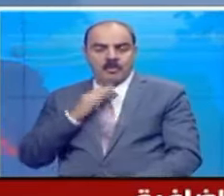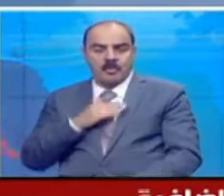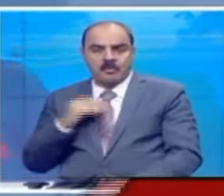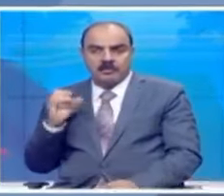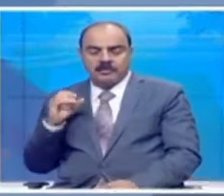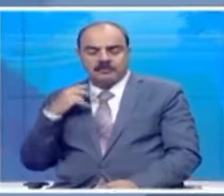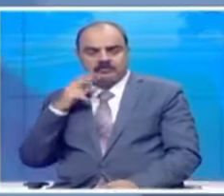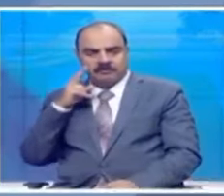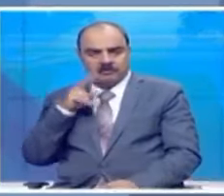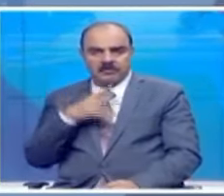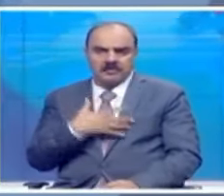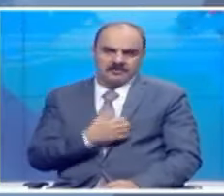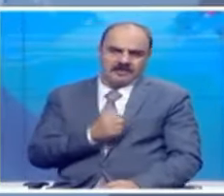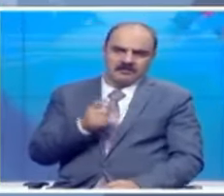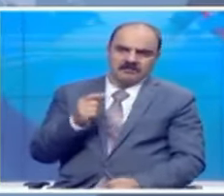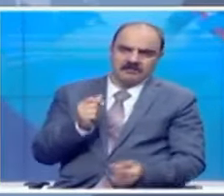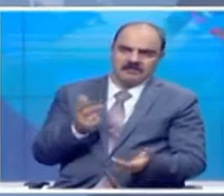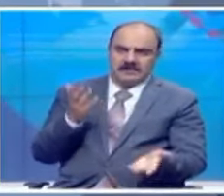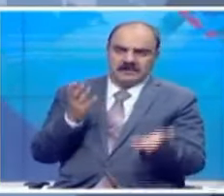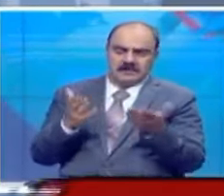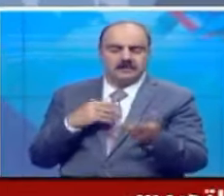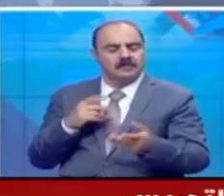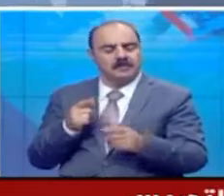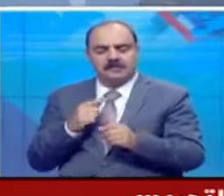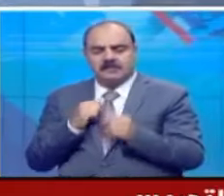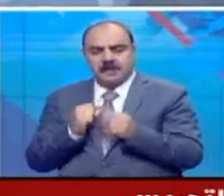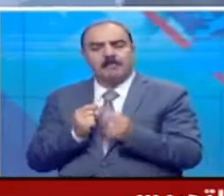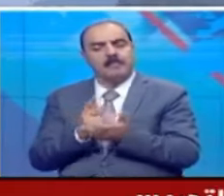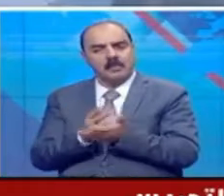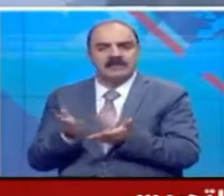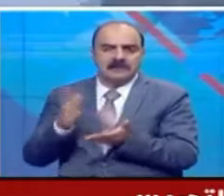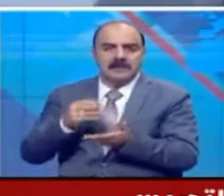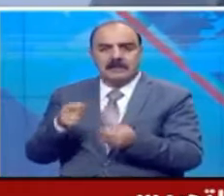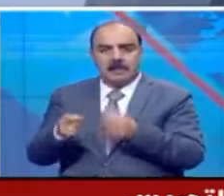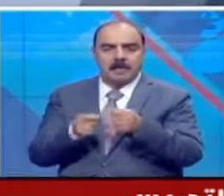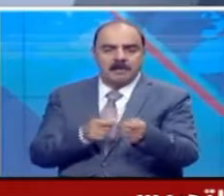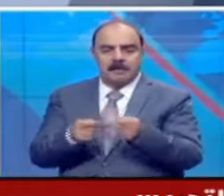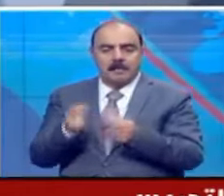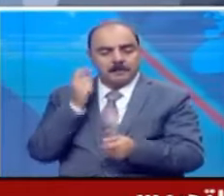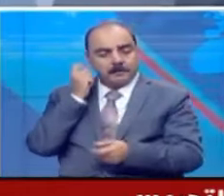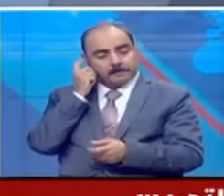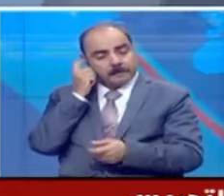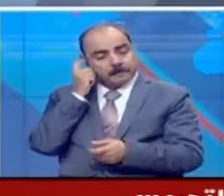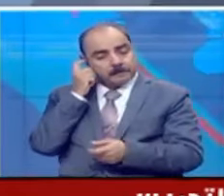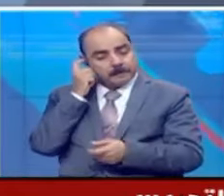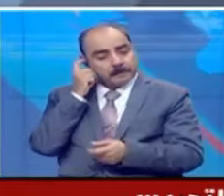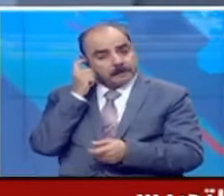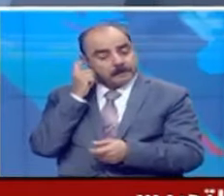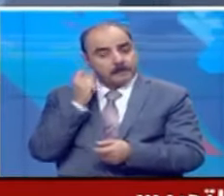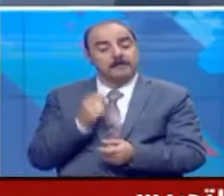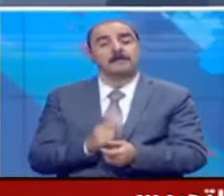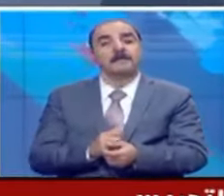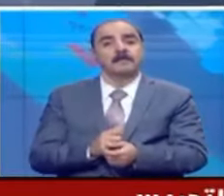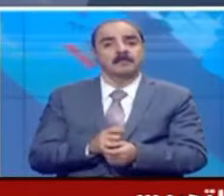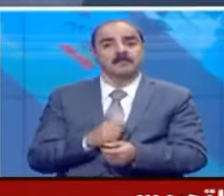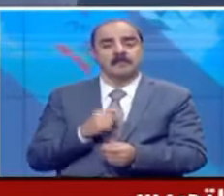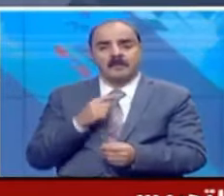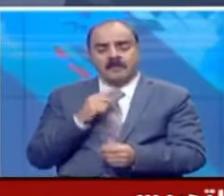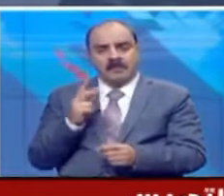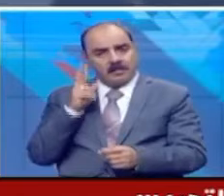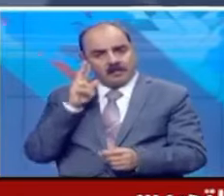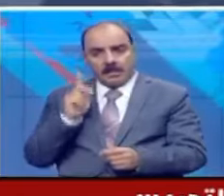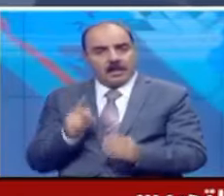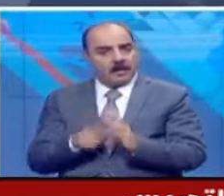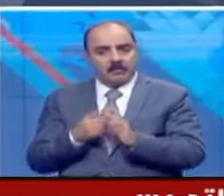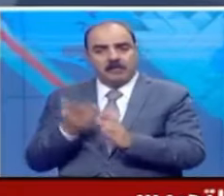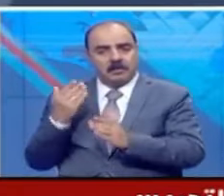تستشعر اوجاع المصريين وتستشعر مبدا الشارع المصري، وفي الحقيقه هذا يعني غير مستغرب عن قرارات